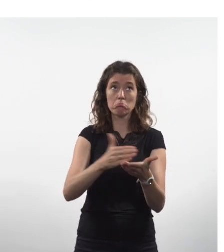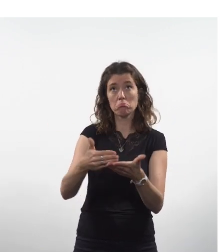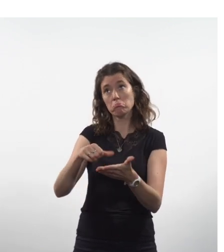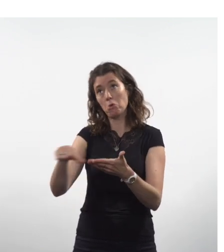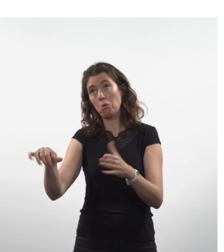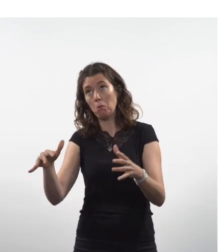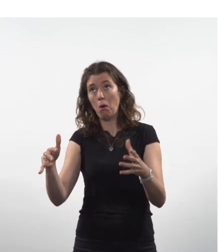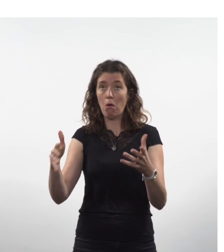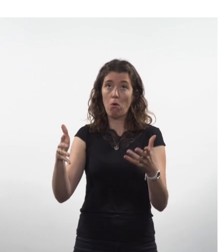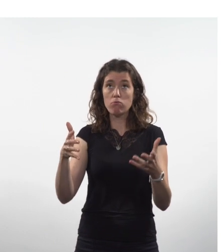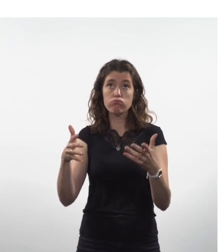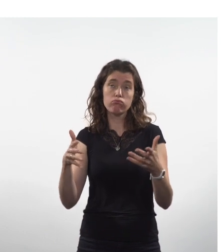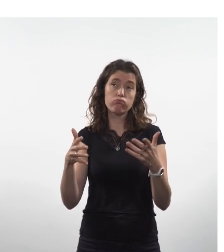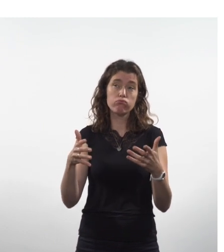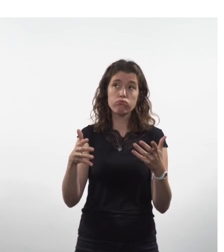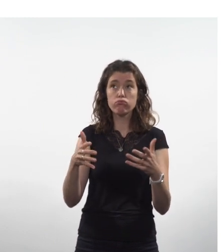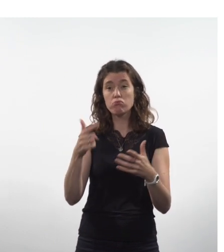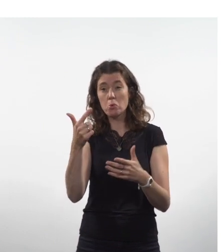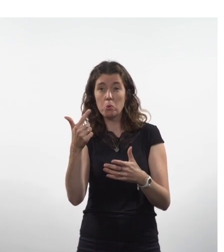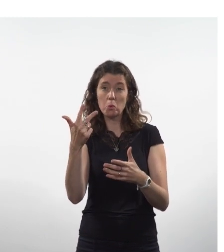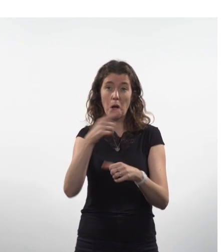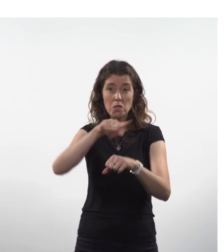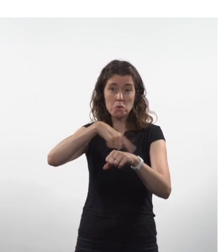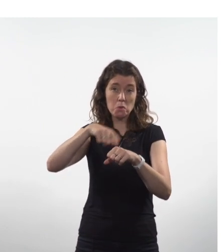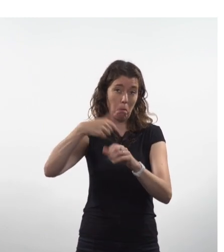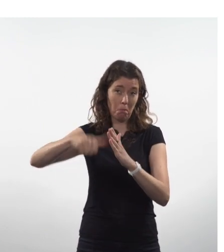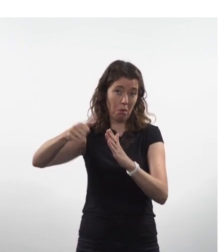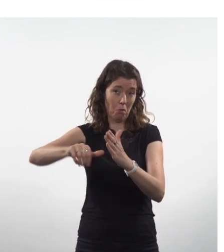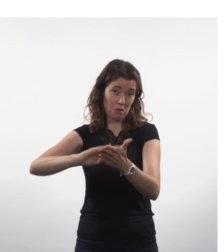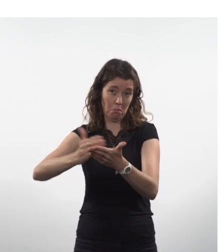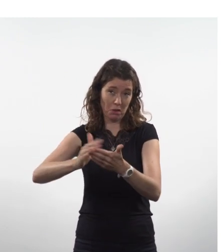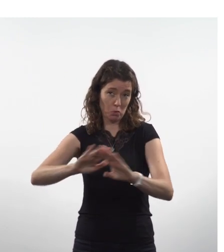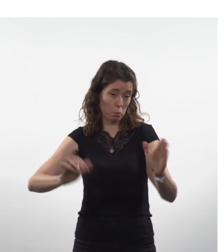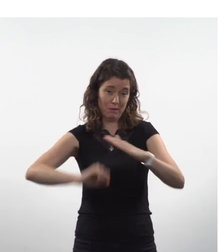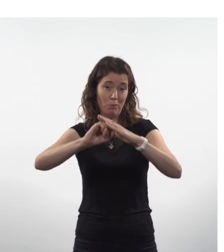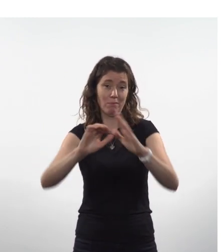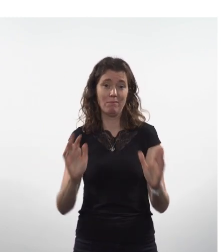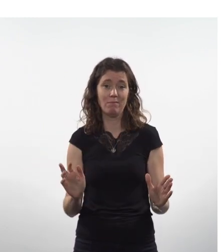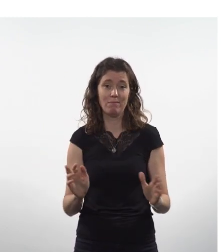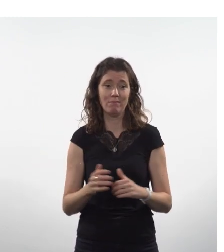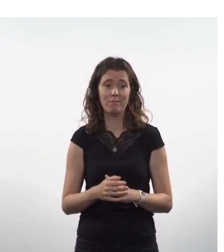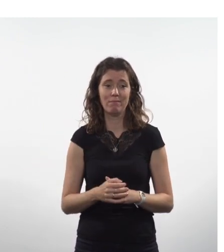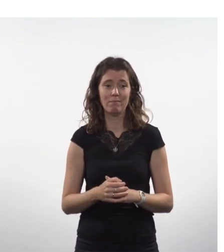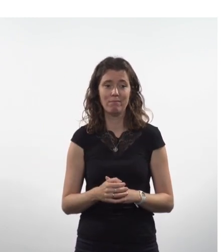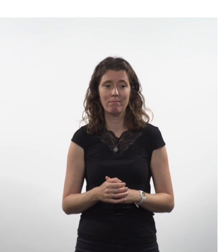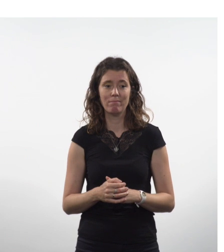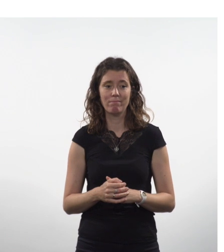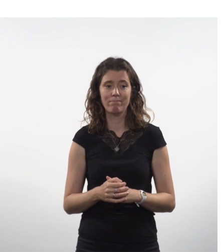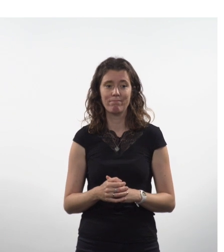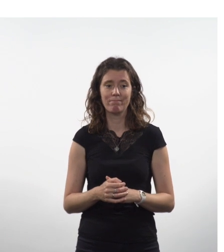d'avoir, si je dis, 2, 3 heures par mois d'interprétation maximum. Oui, à peu près.